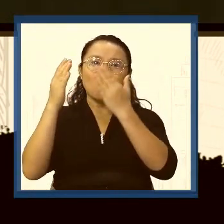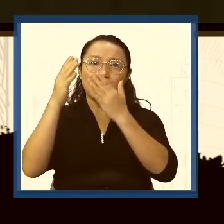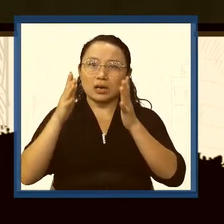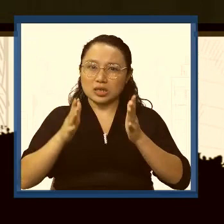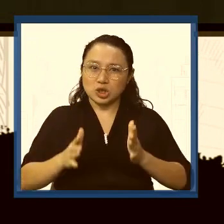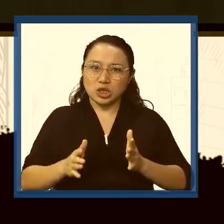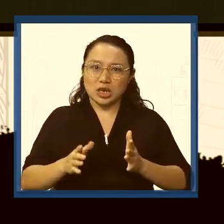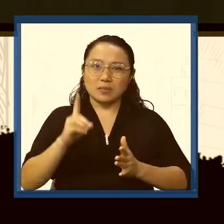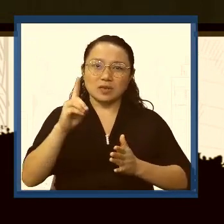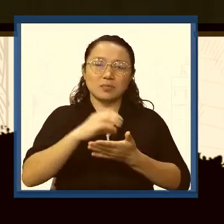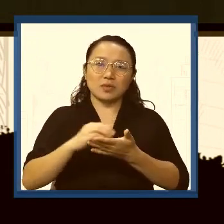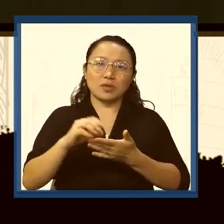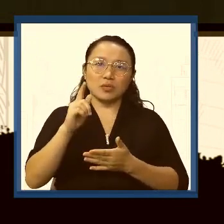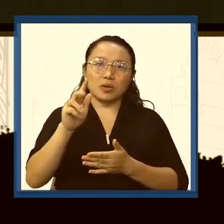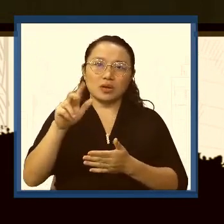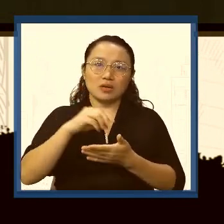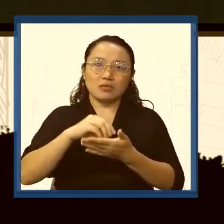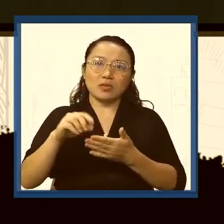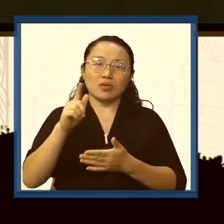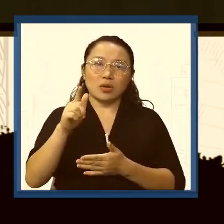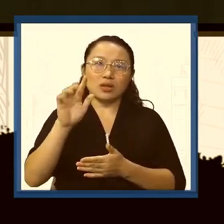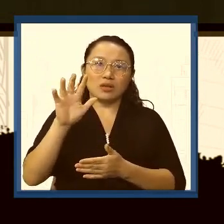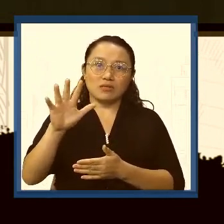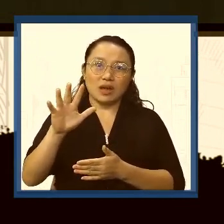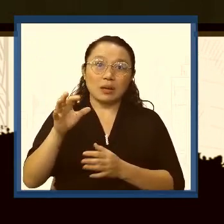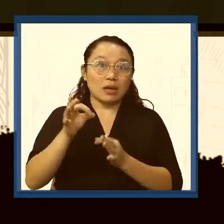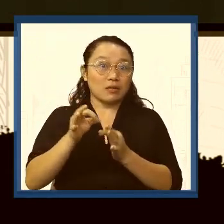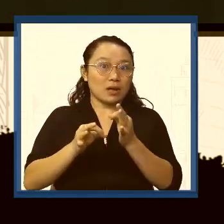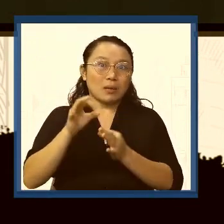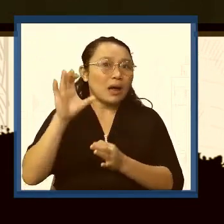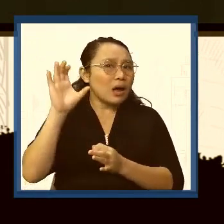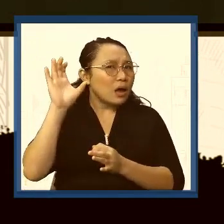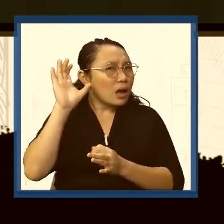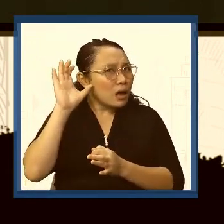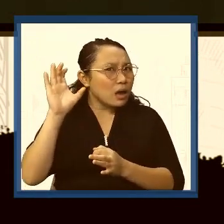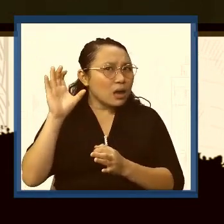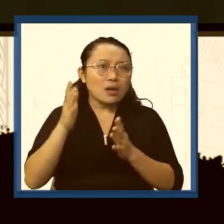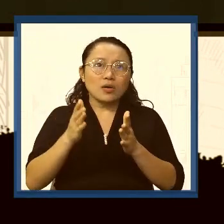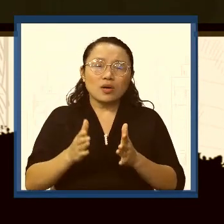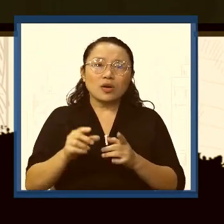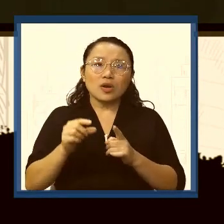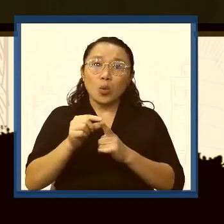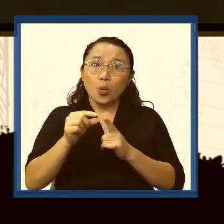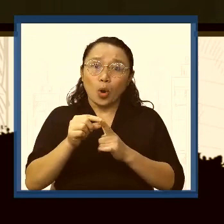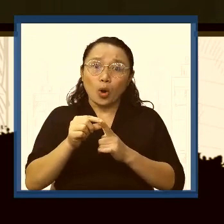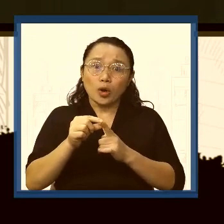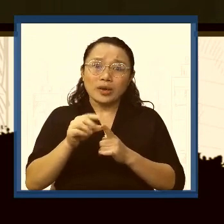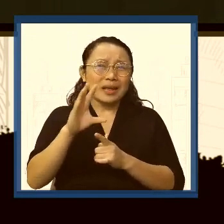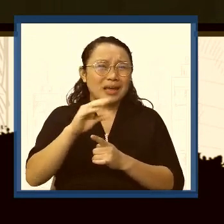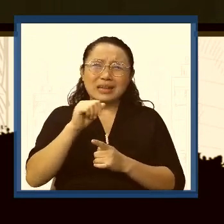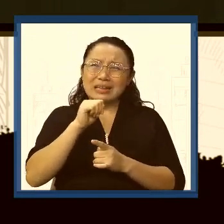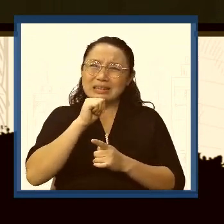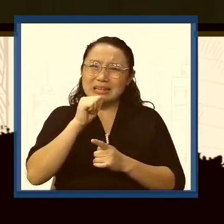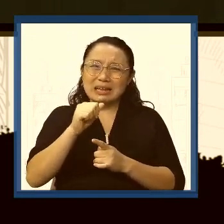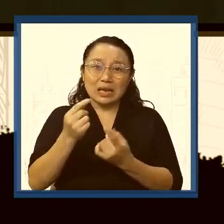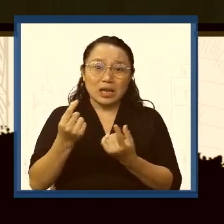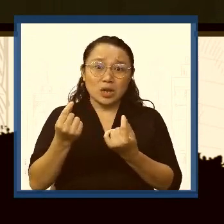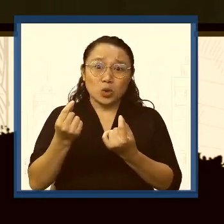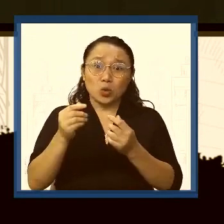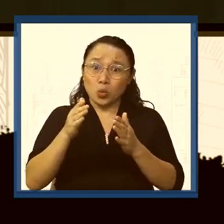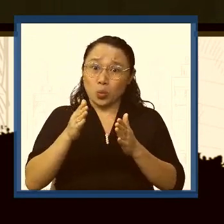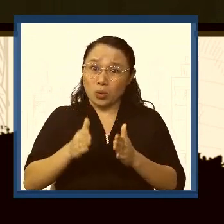kasama siya sa usa ka tao nga naminaw siya sa maong pulong apan dili